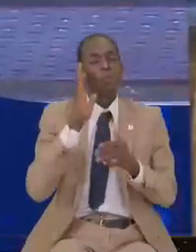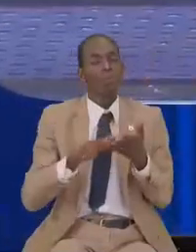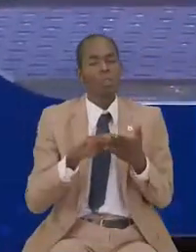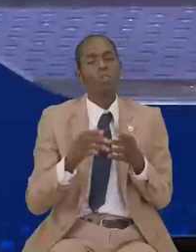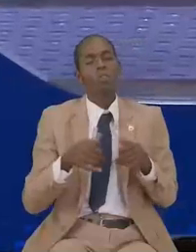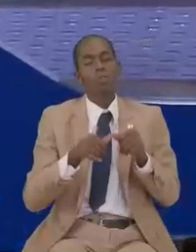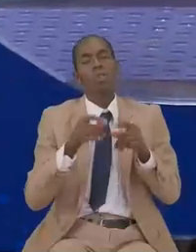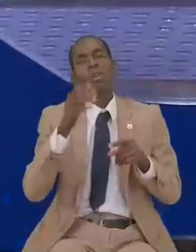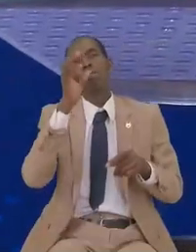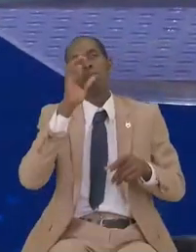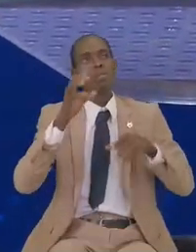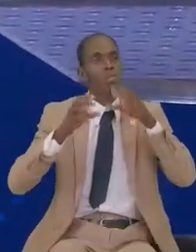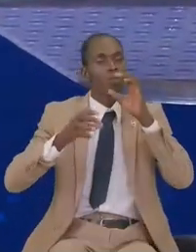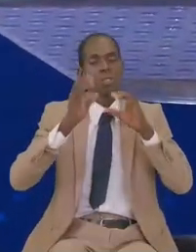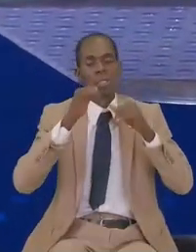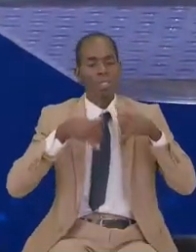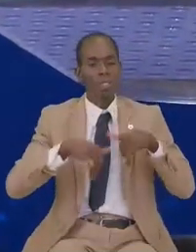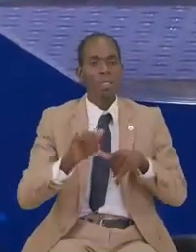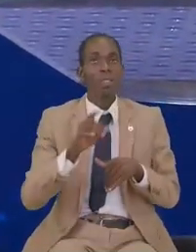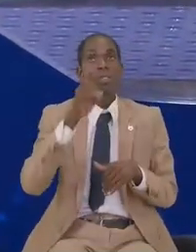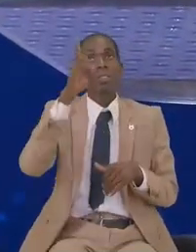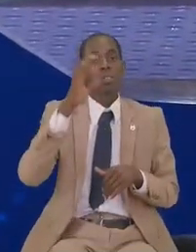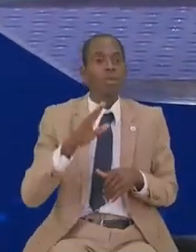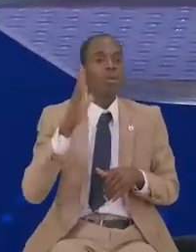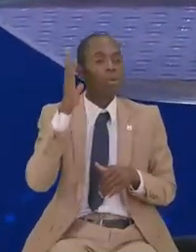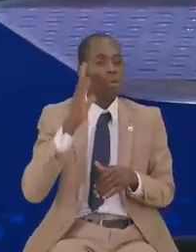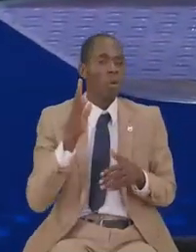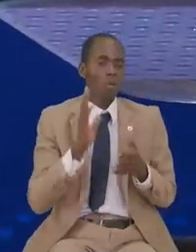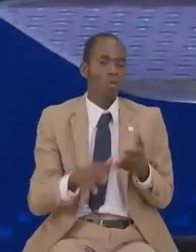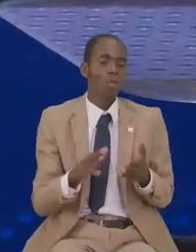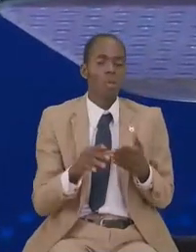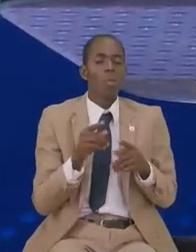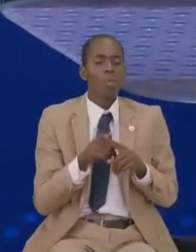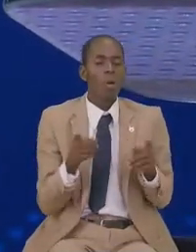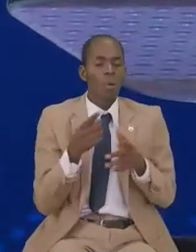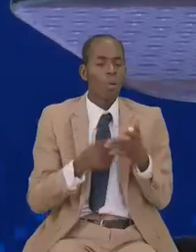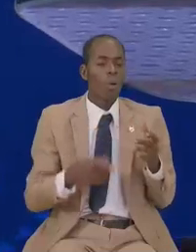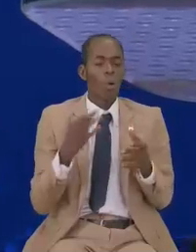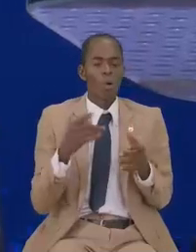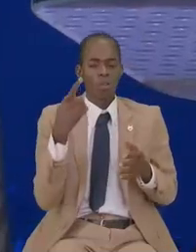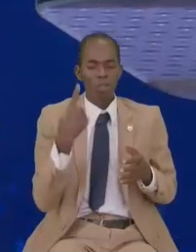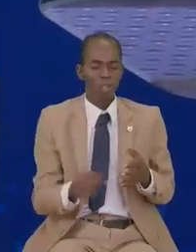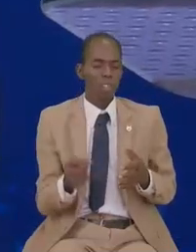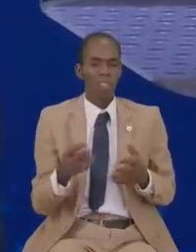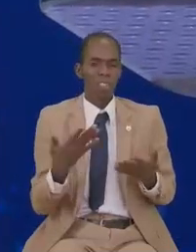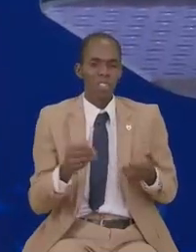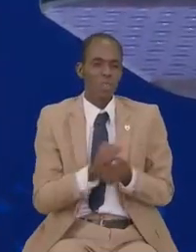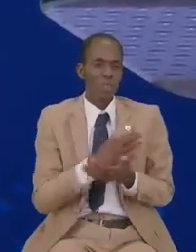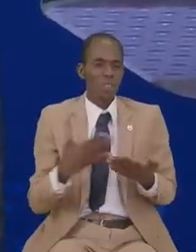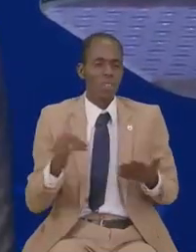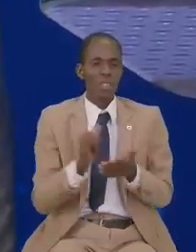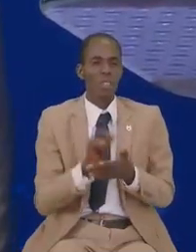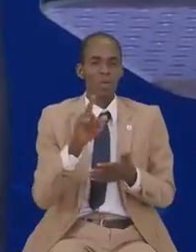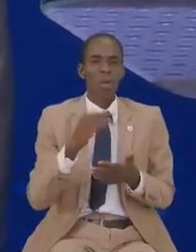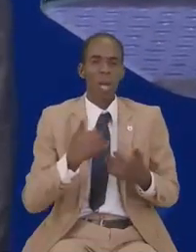Dieu va me pardonner. Tu continues de boire. Oui, il va te pardonner. Et les dégâts que tu te fais dans le corps, et le dégât que tu te